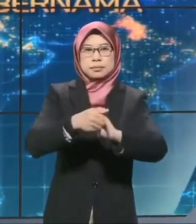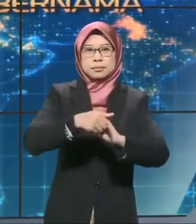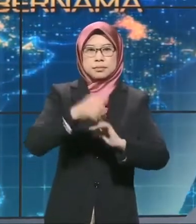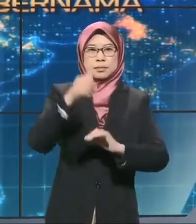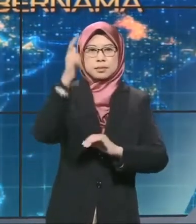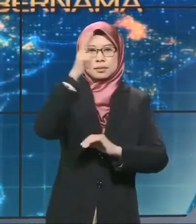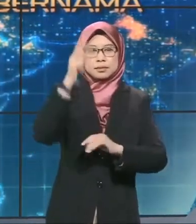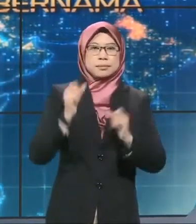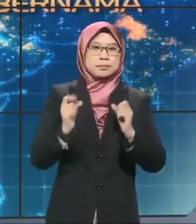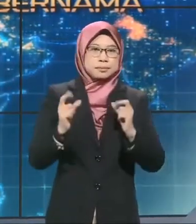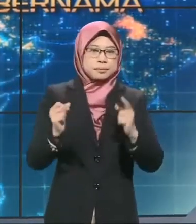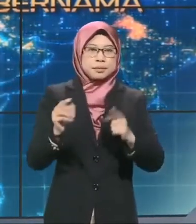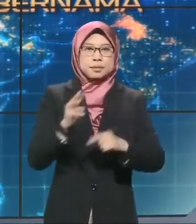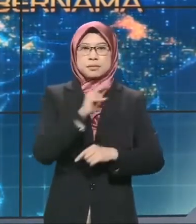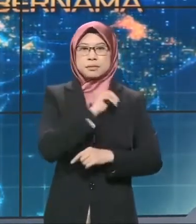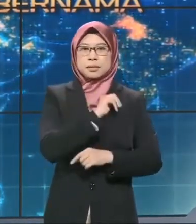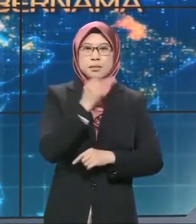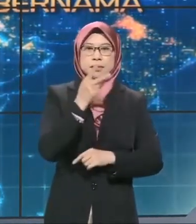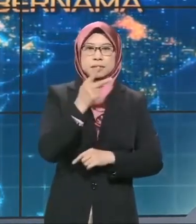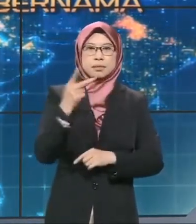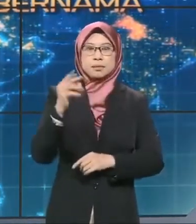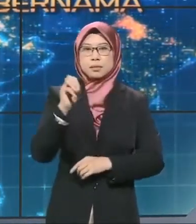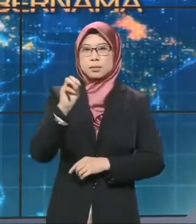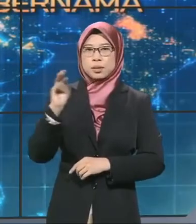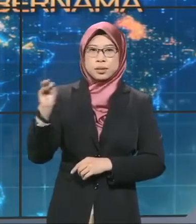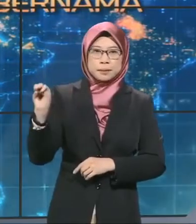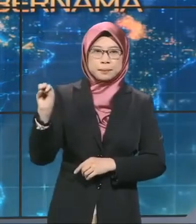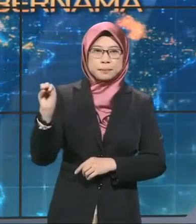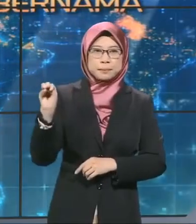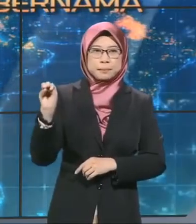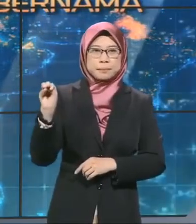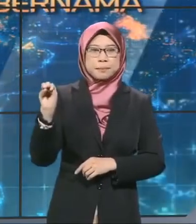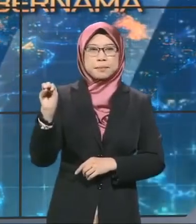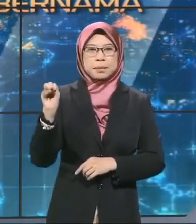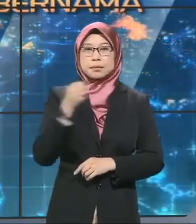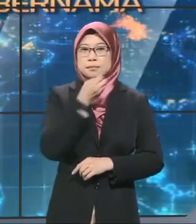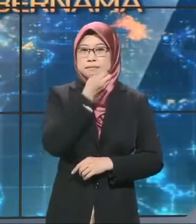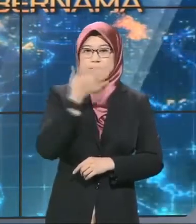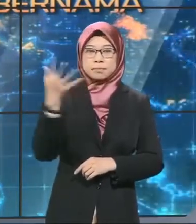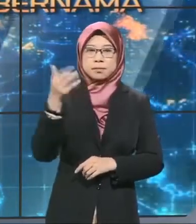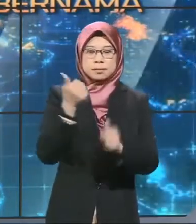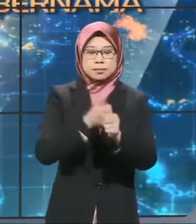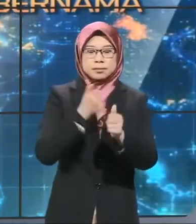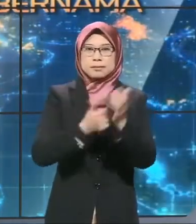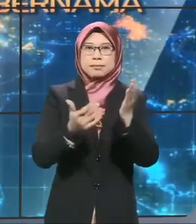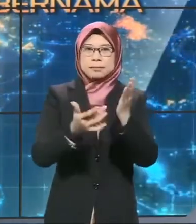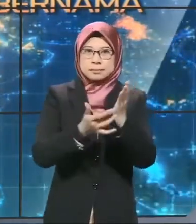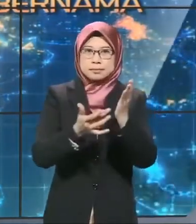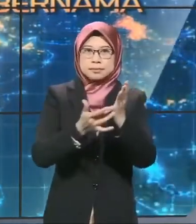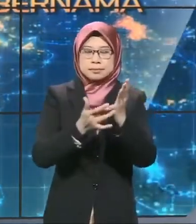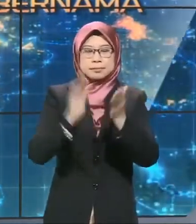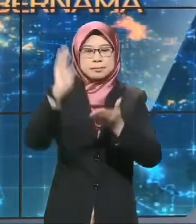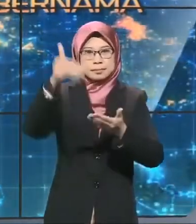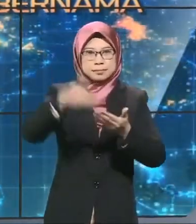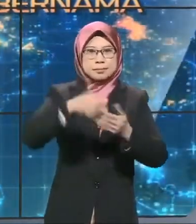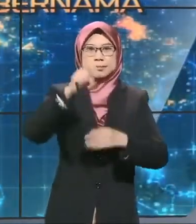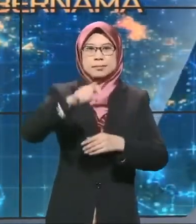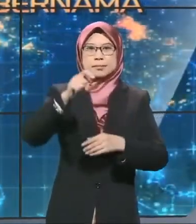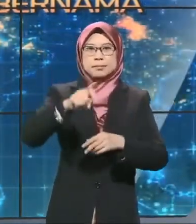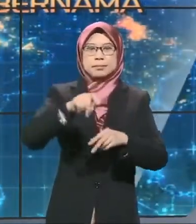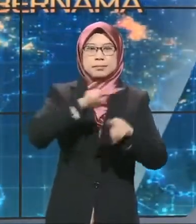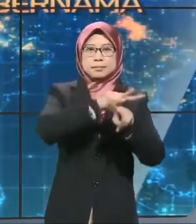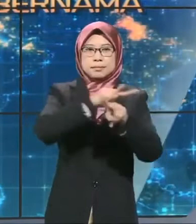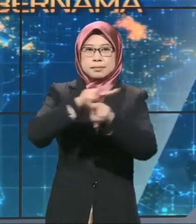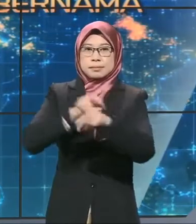dan swasta. Menteri Komunikasi dan Multimedia Malaysia Tan Sri Anwar Musa berkata, setiap teknologi yang diperkenal